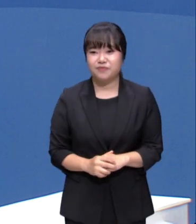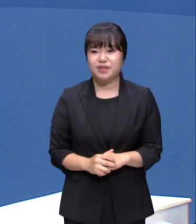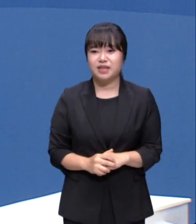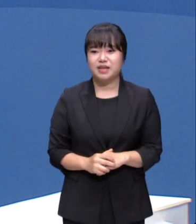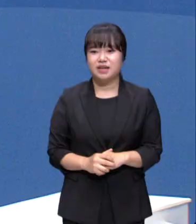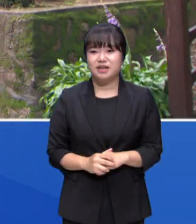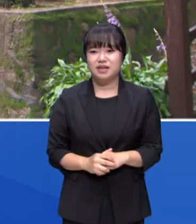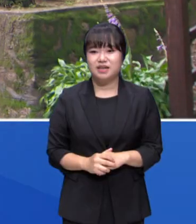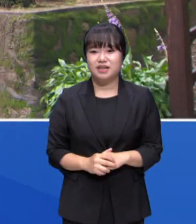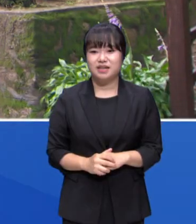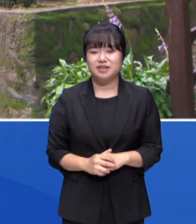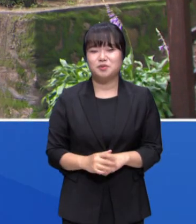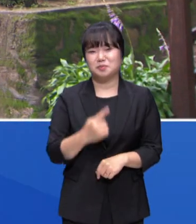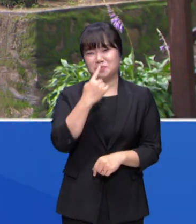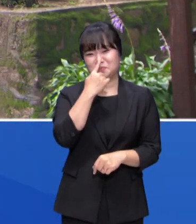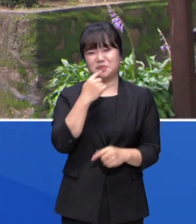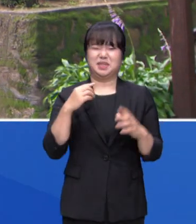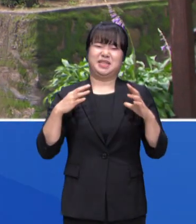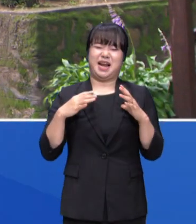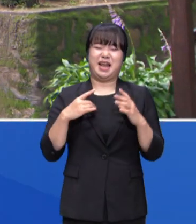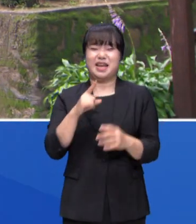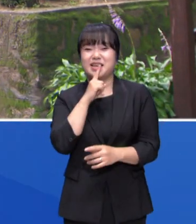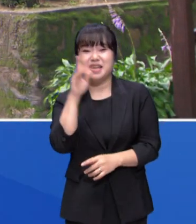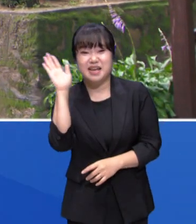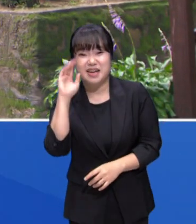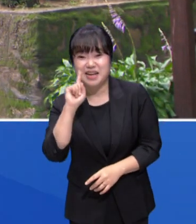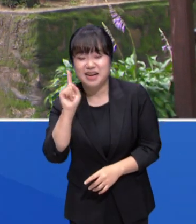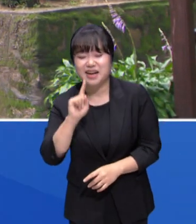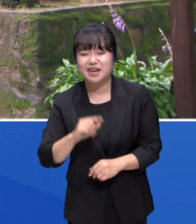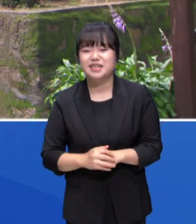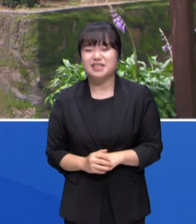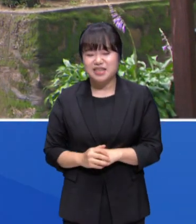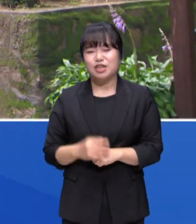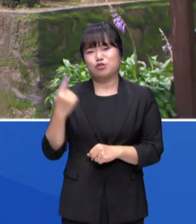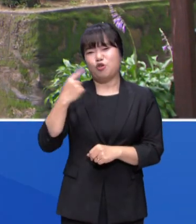조금 공치사를 하자면 그동안에 그